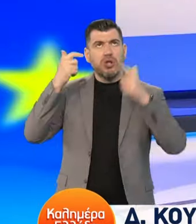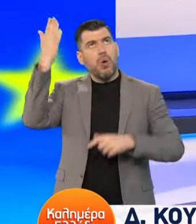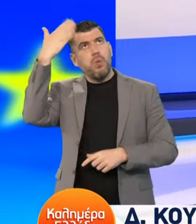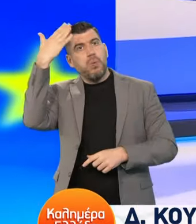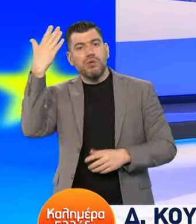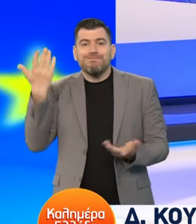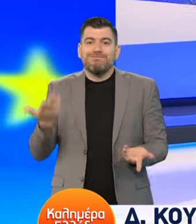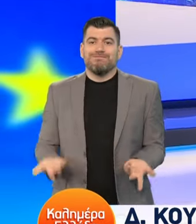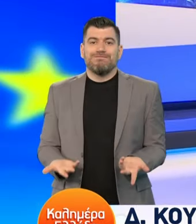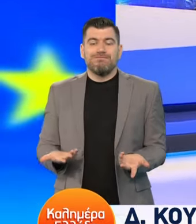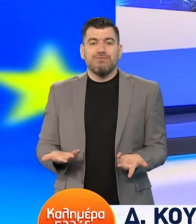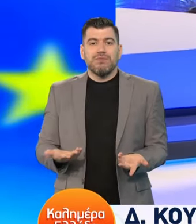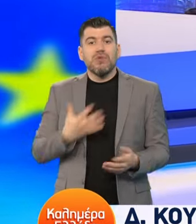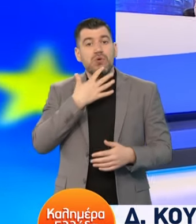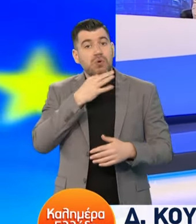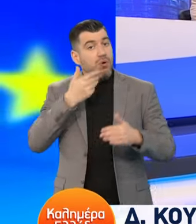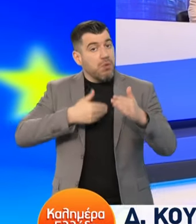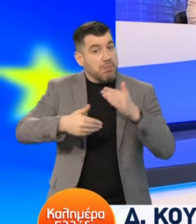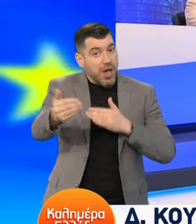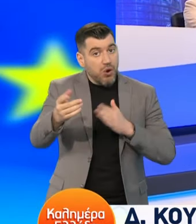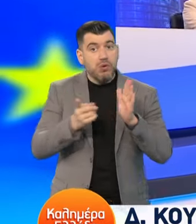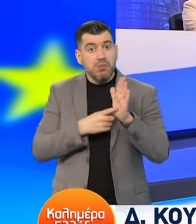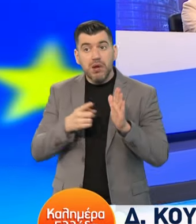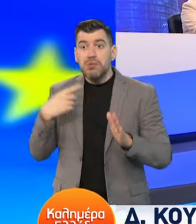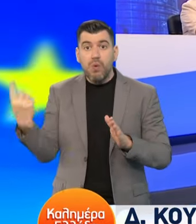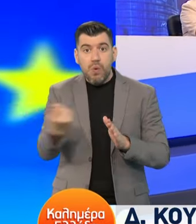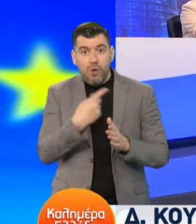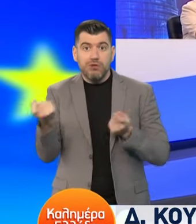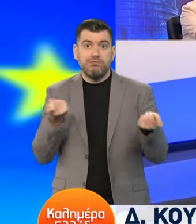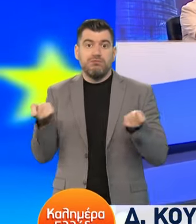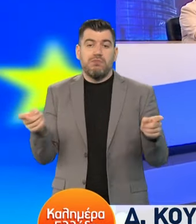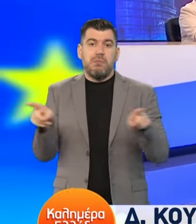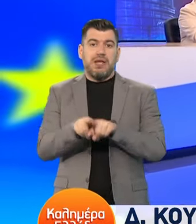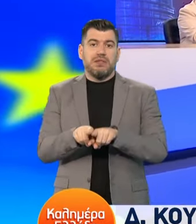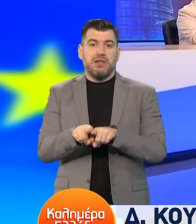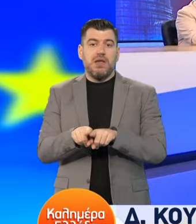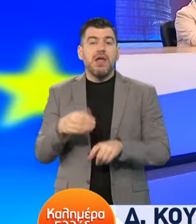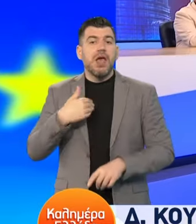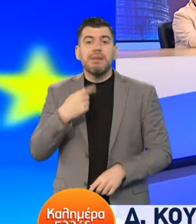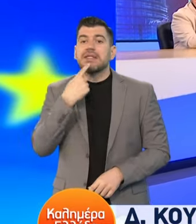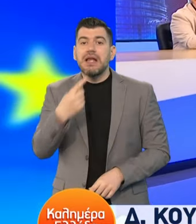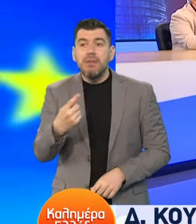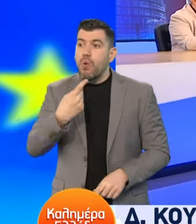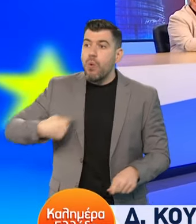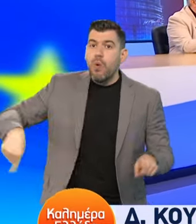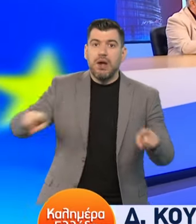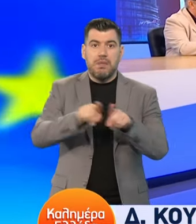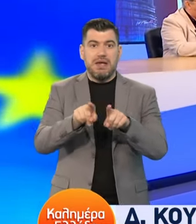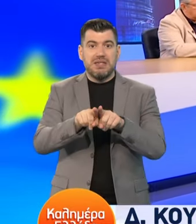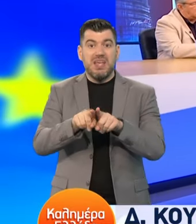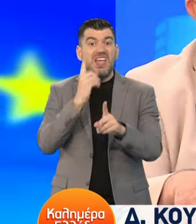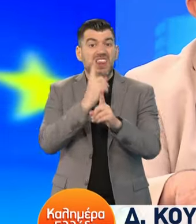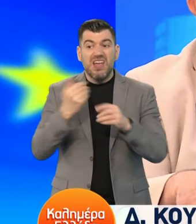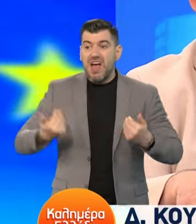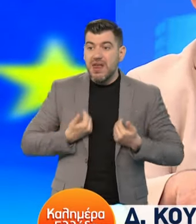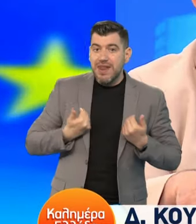γιατί υπάρχει και η επόμενη μέρα. Άρα εμείς αυτό που λέμε είναι μαζικά, αποφασιστικά όλοι, ιδιαίτερα οι νέοι και οι νέες,